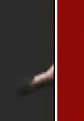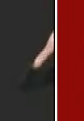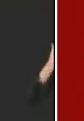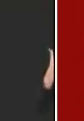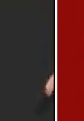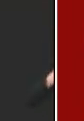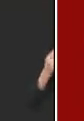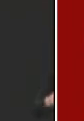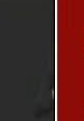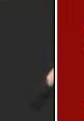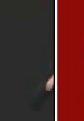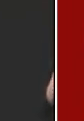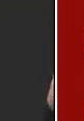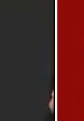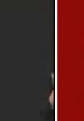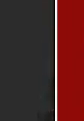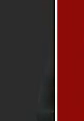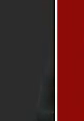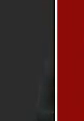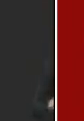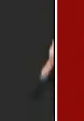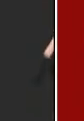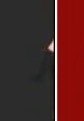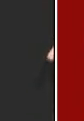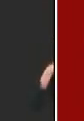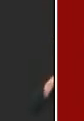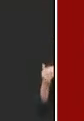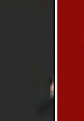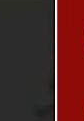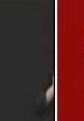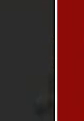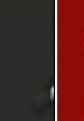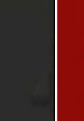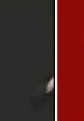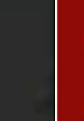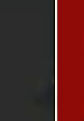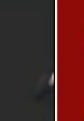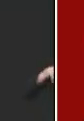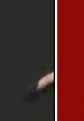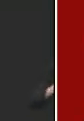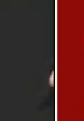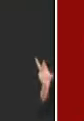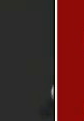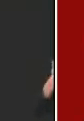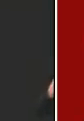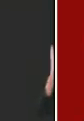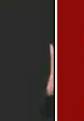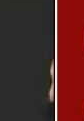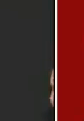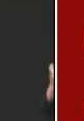gayreti içinde olacağız Türkiye'nin yatırım hata her alanda hızla sürmektedir